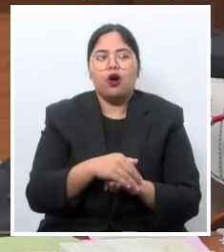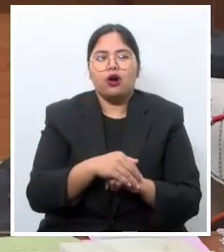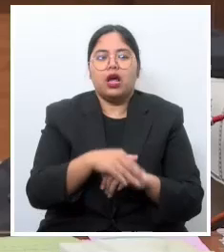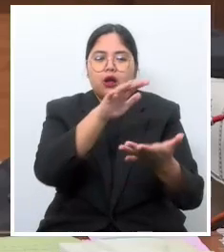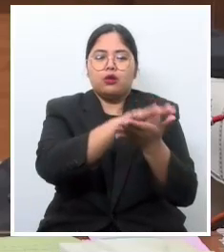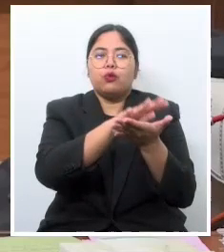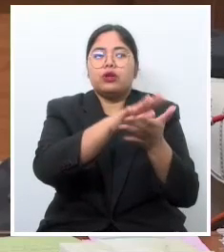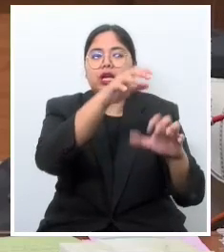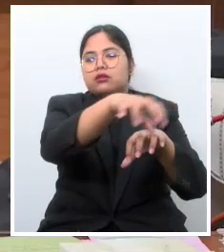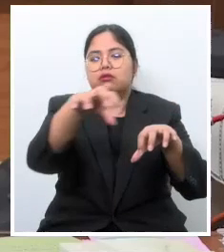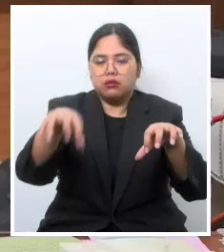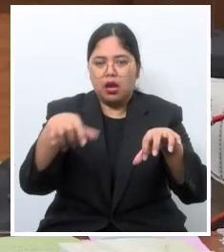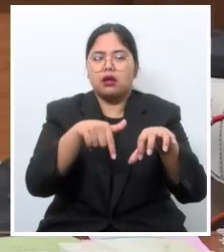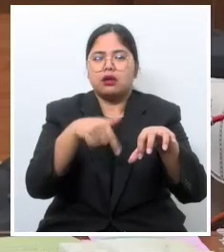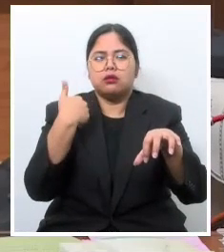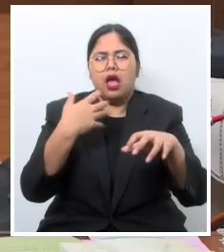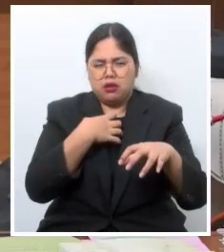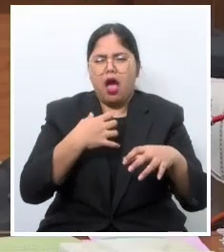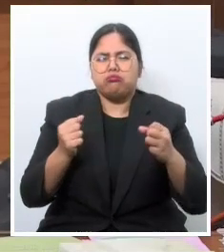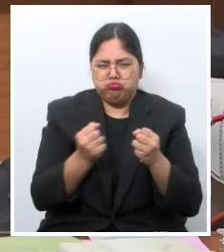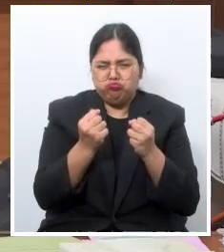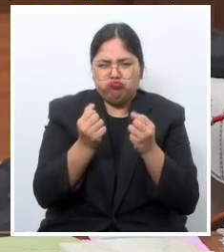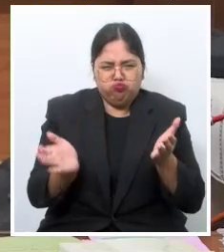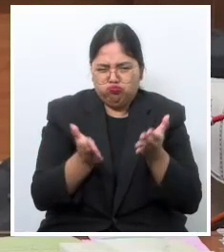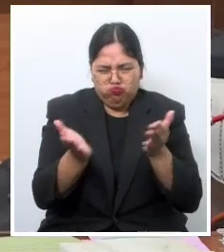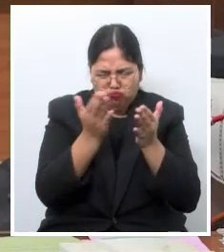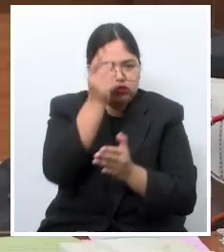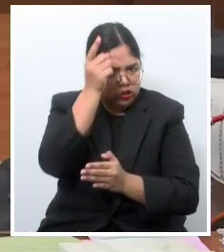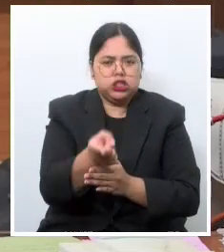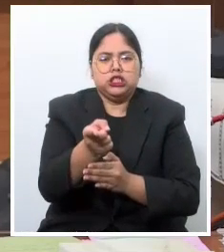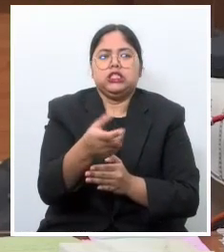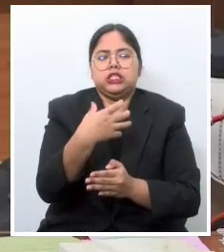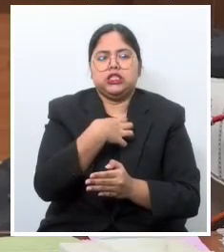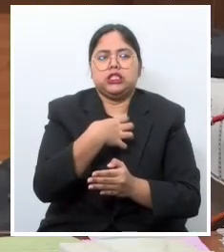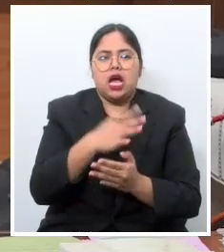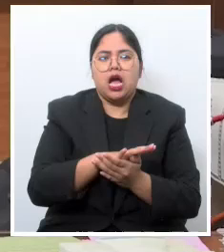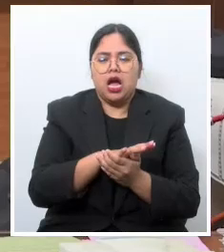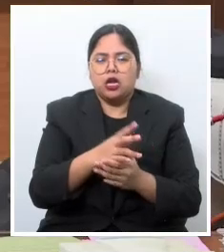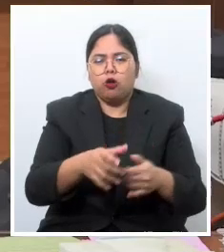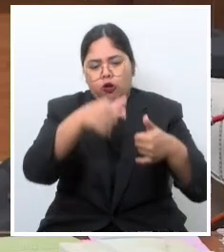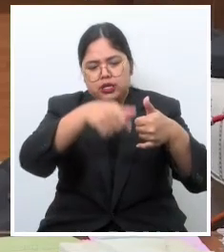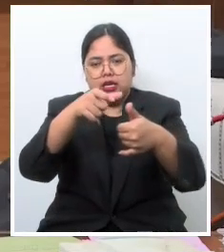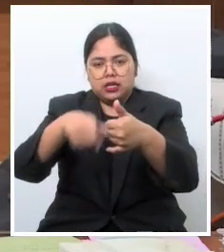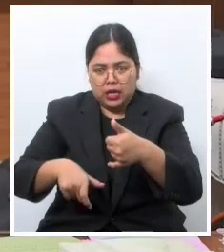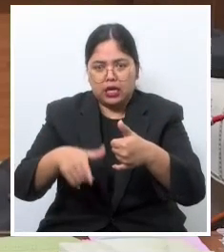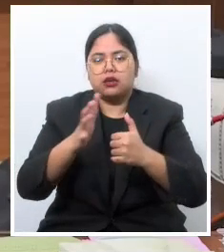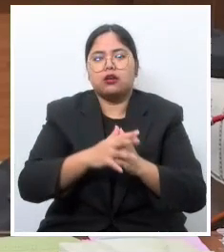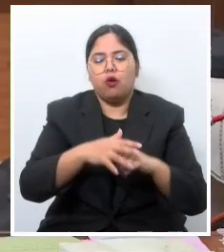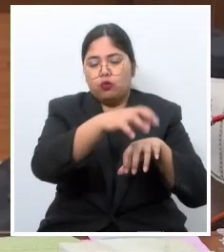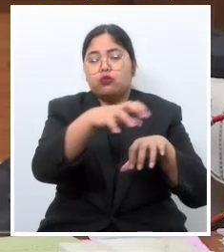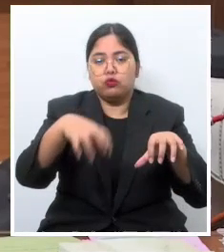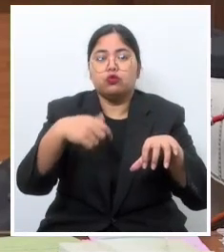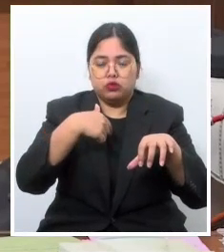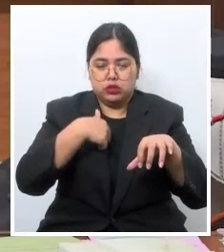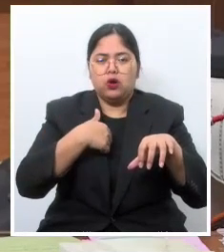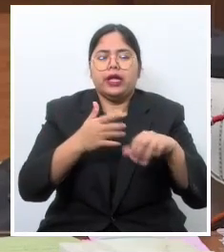เนี่ยนะครับได้ขับเคลื่อนเรื่องนี้อย่างจริงจังและสร้างเ่อเด็กของไทยรัฐวิทยาใน